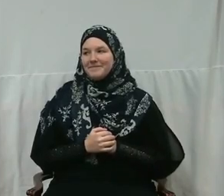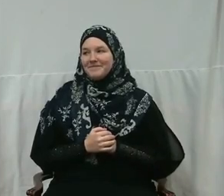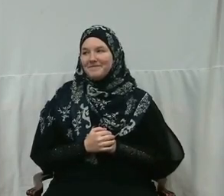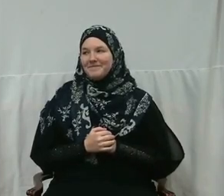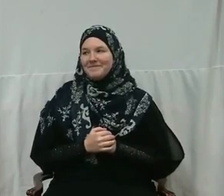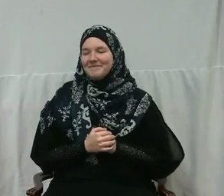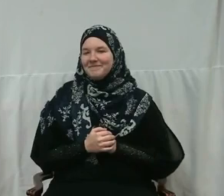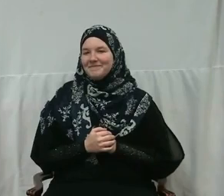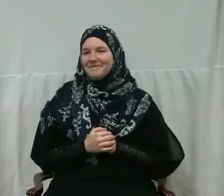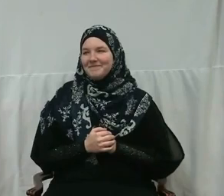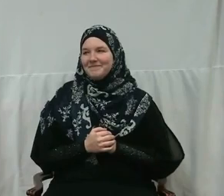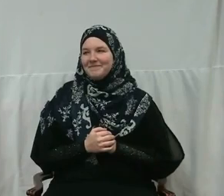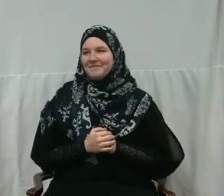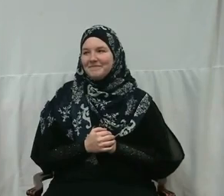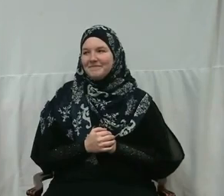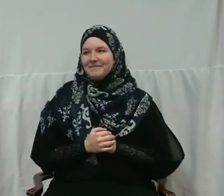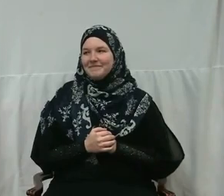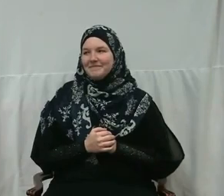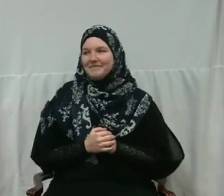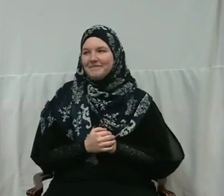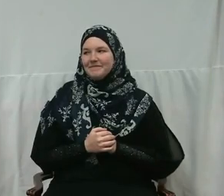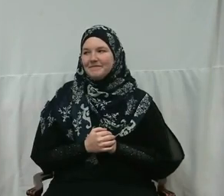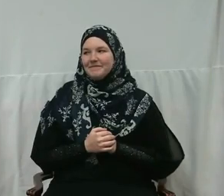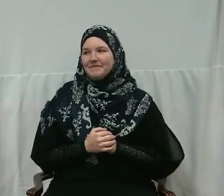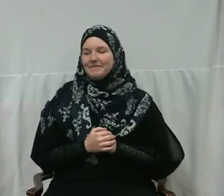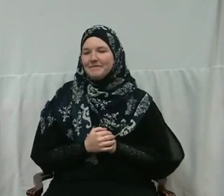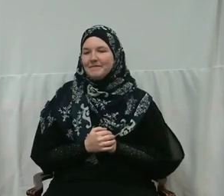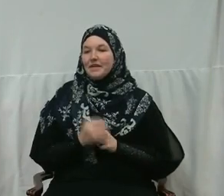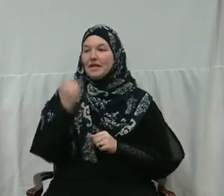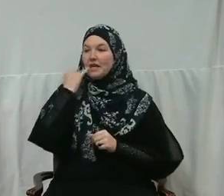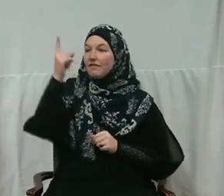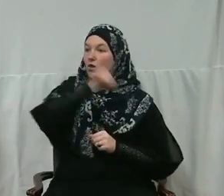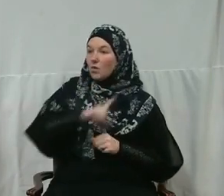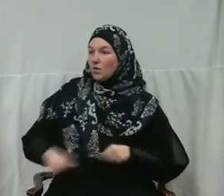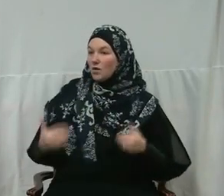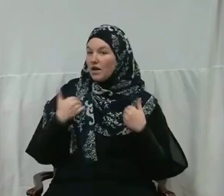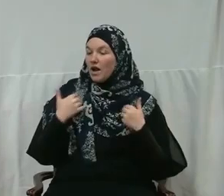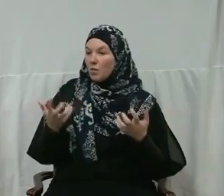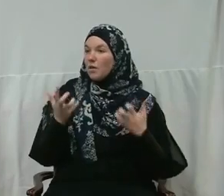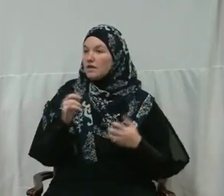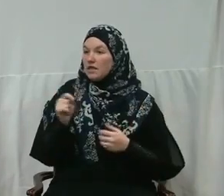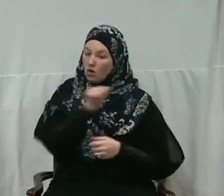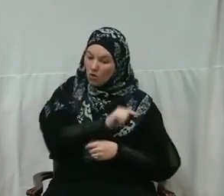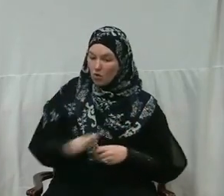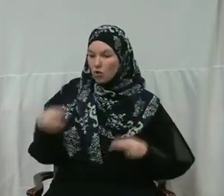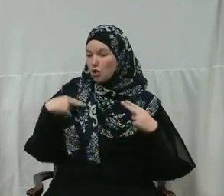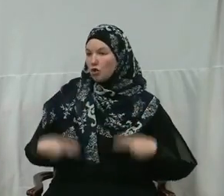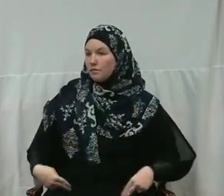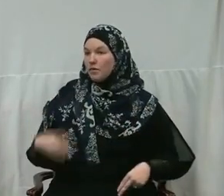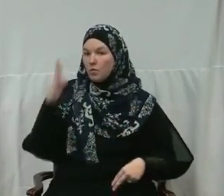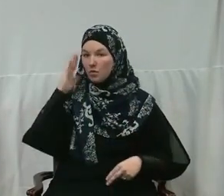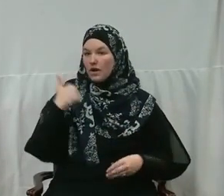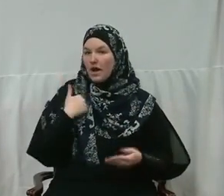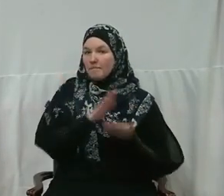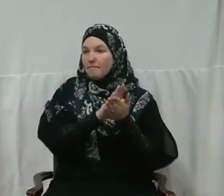فِي الْأَرْضِ كُلُّهُمْ جَمِيعًا. If your Lord had willed it, every human being would have turned